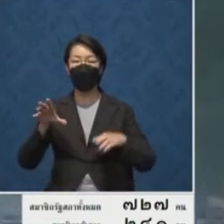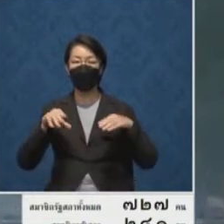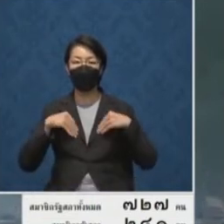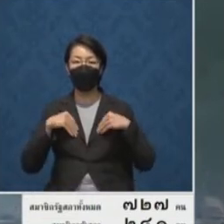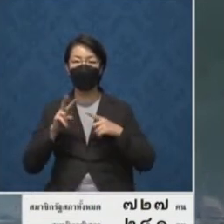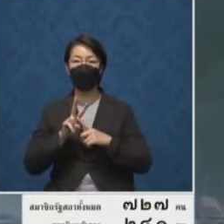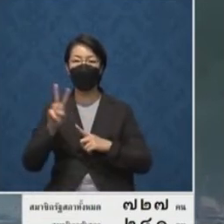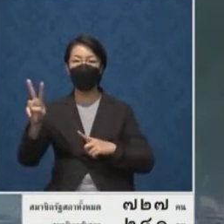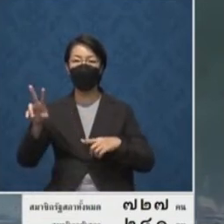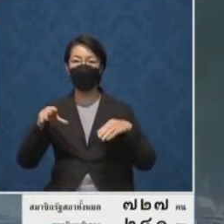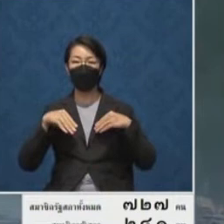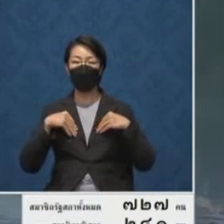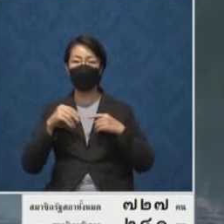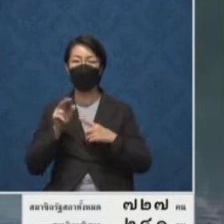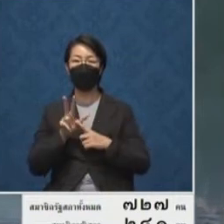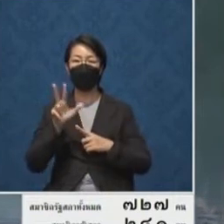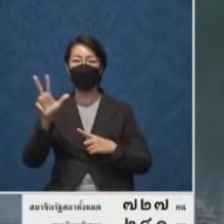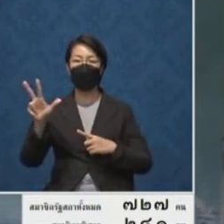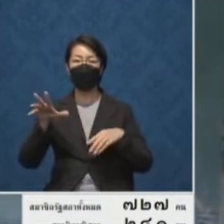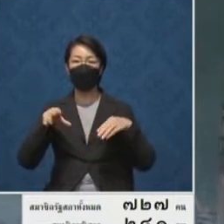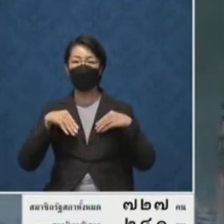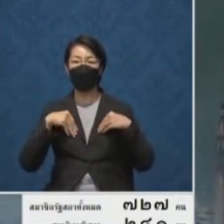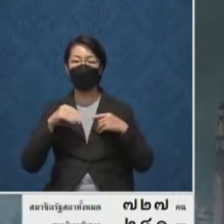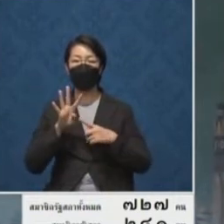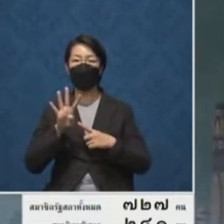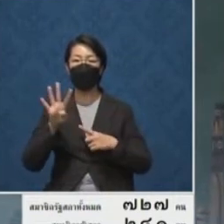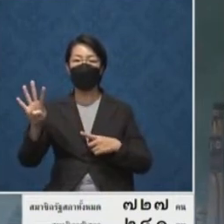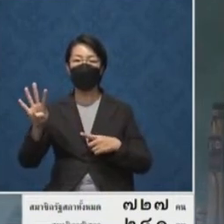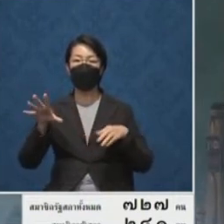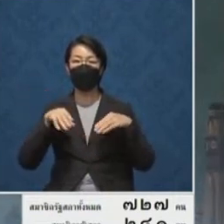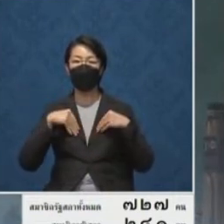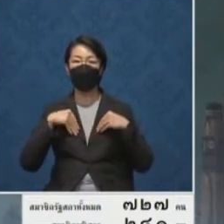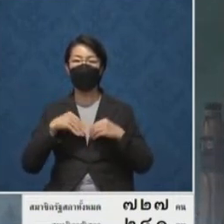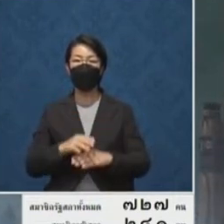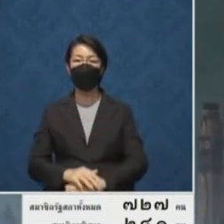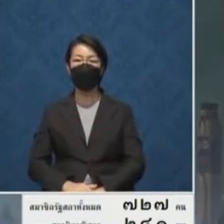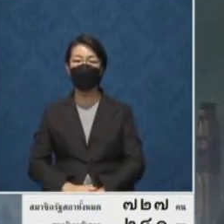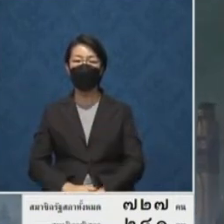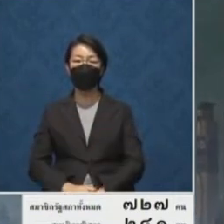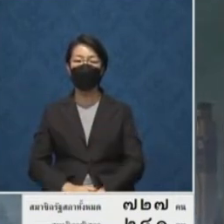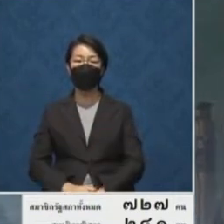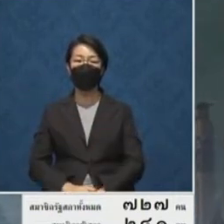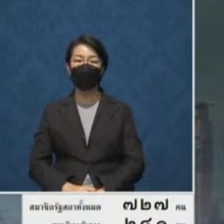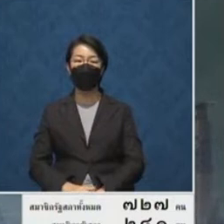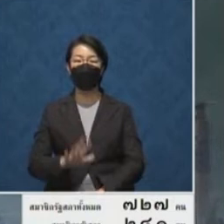1รับหลักการ2รับหลักการ3รับหลักการ4รับหลักการ